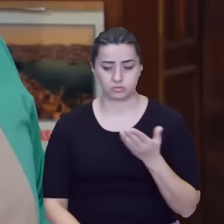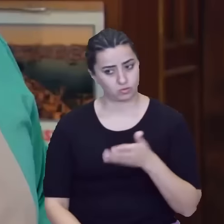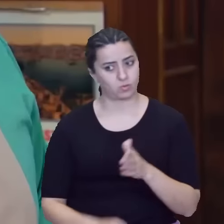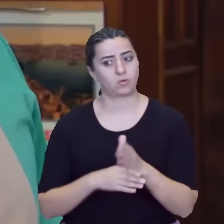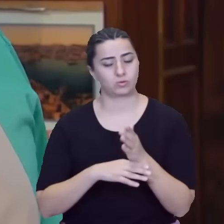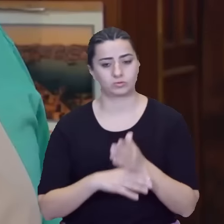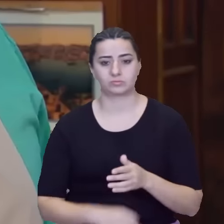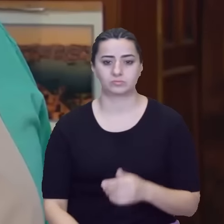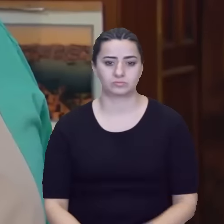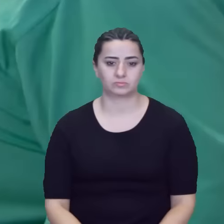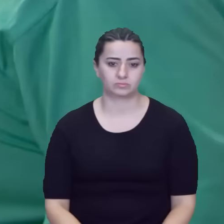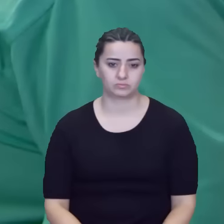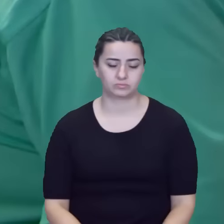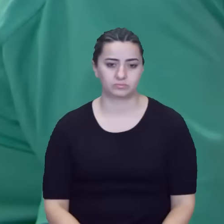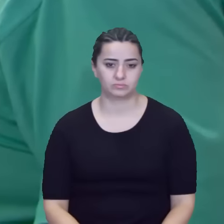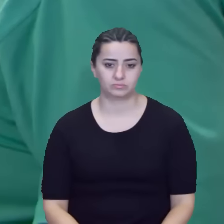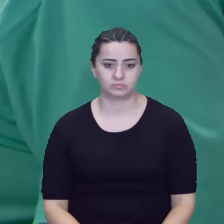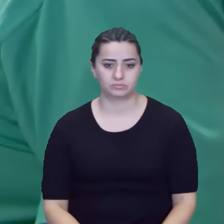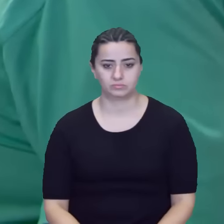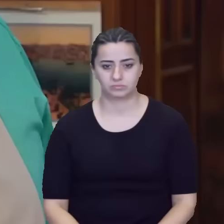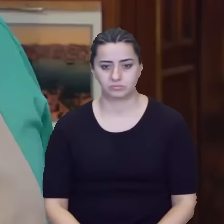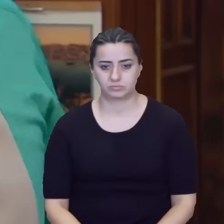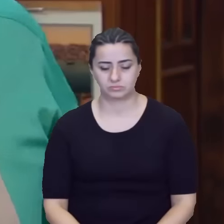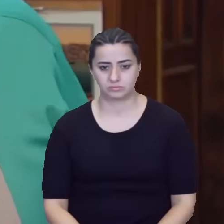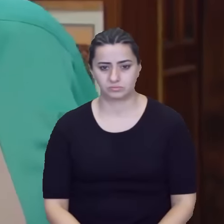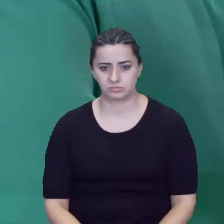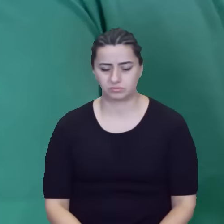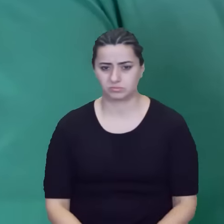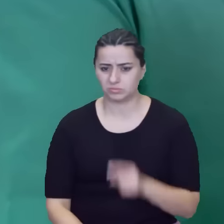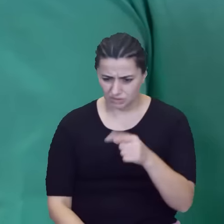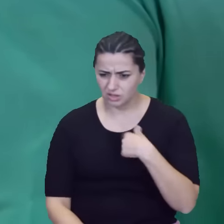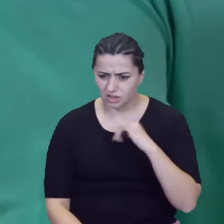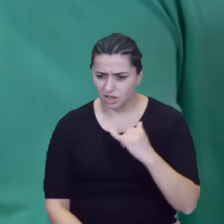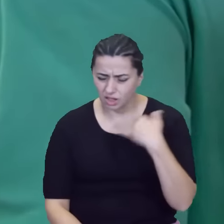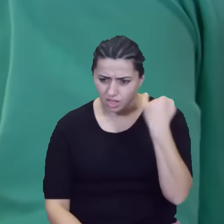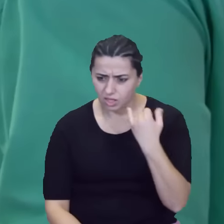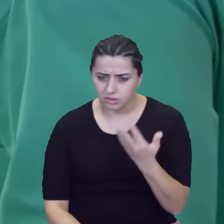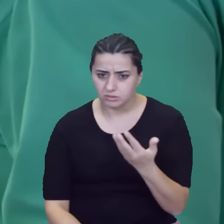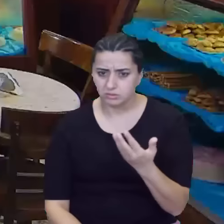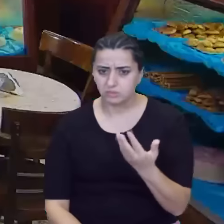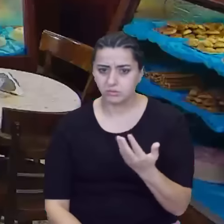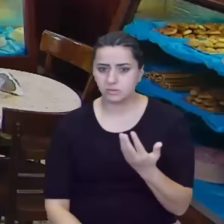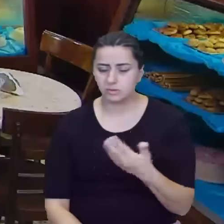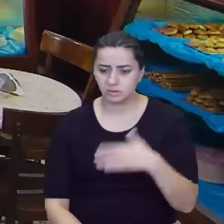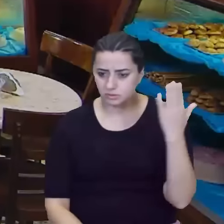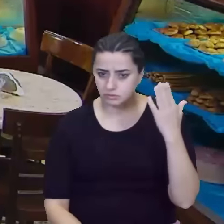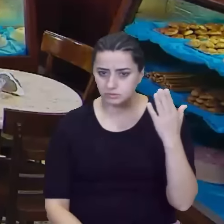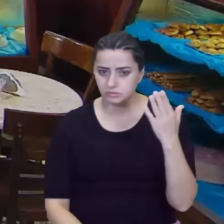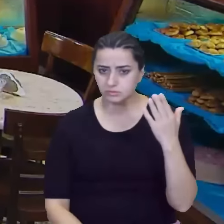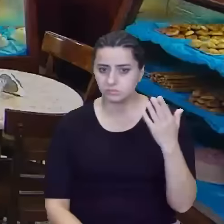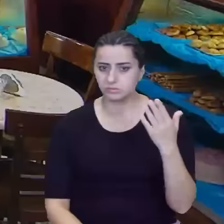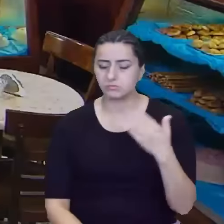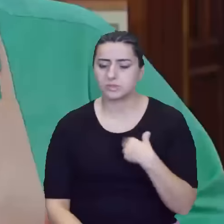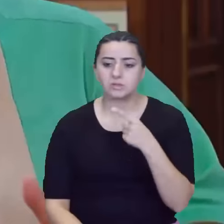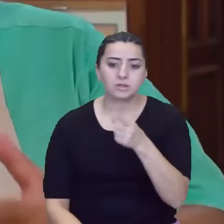Evet. Keşke usta... Sami omzuna dolanmış, çekti elini. Cemil'in arkamı geçiyor. Allah Allah. Gayret bir şey. Bir